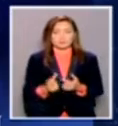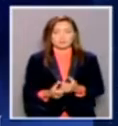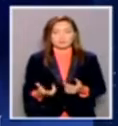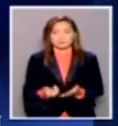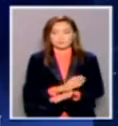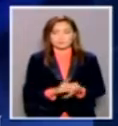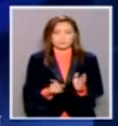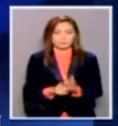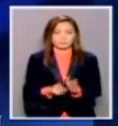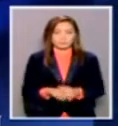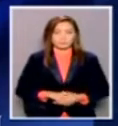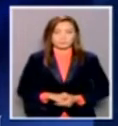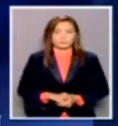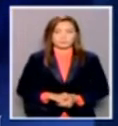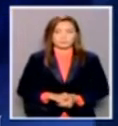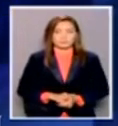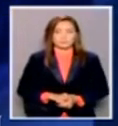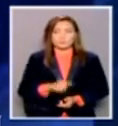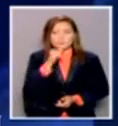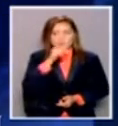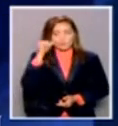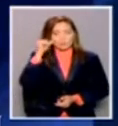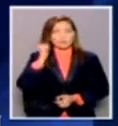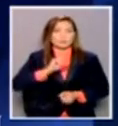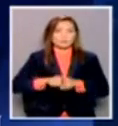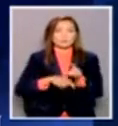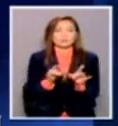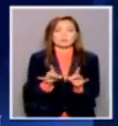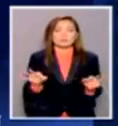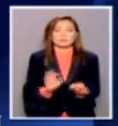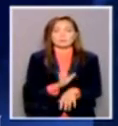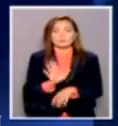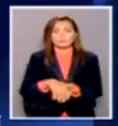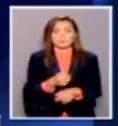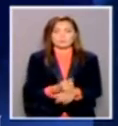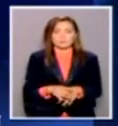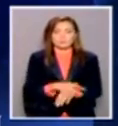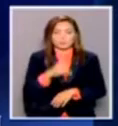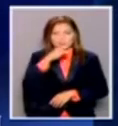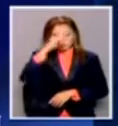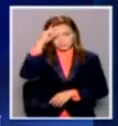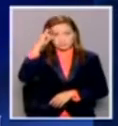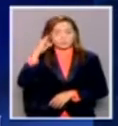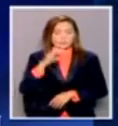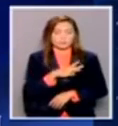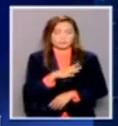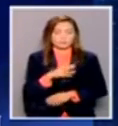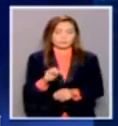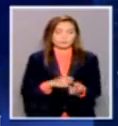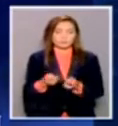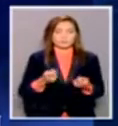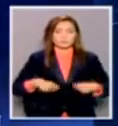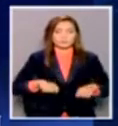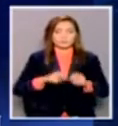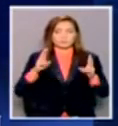не достиг пенсионного возраста. В прошлом году этот вопрос был озвучен в послании президента народа Казахстана и был адресован